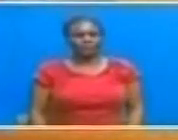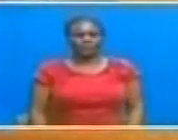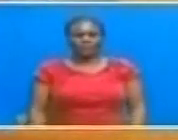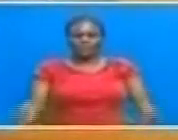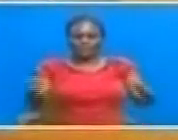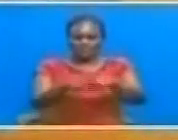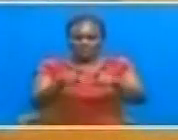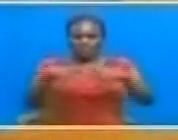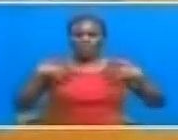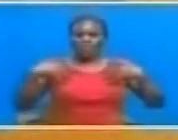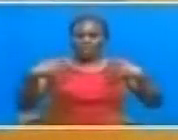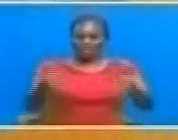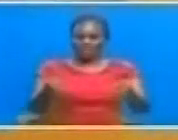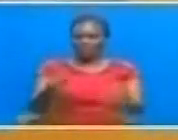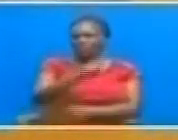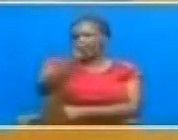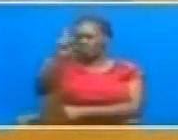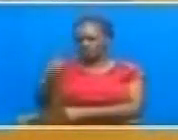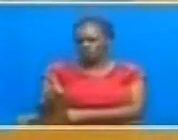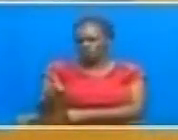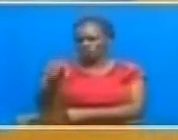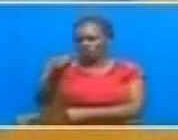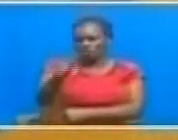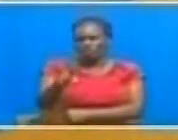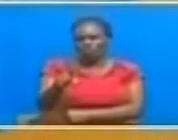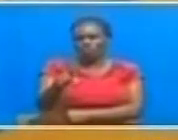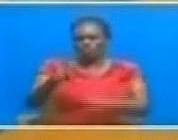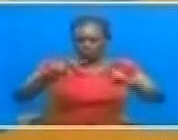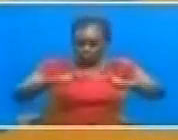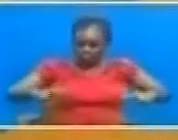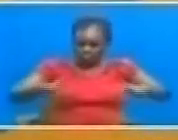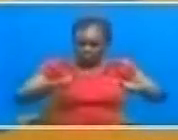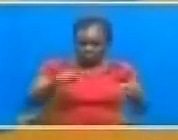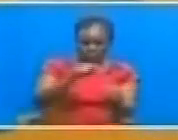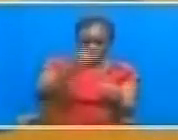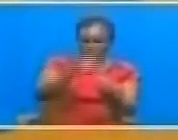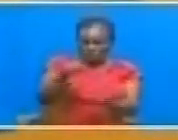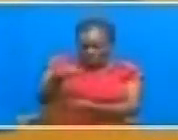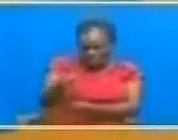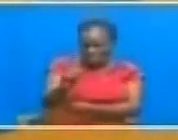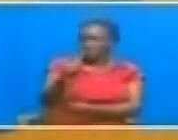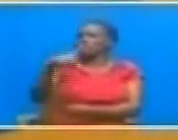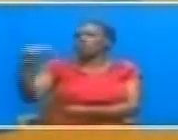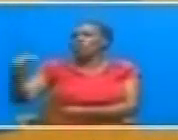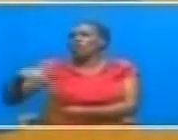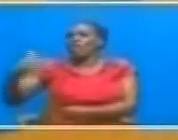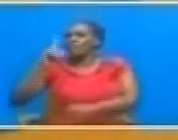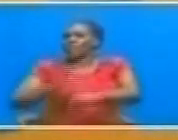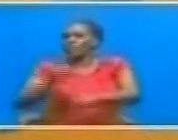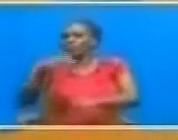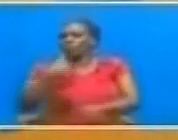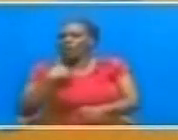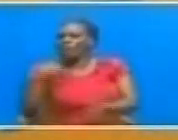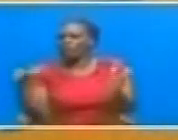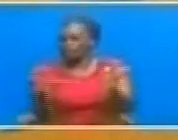Tukiingilia masuala ya afya sasa, je, umepeleleza ubora wa huduma kwenye maabara ambayo wewe huelekea kila unapokumbwa na tatizo